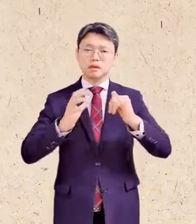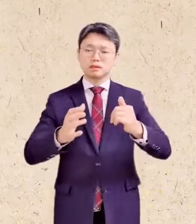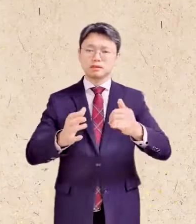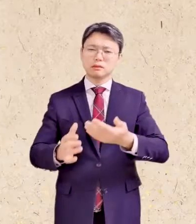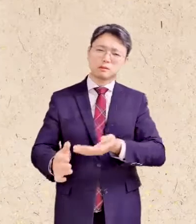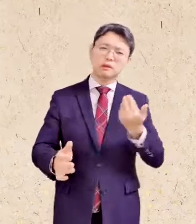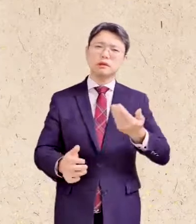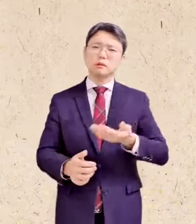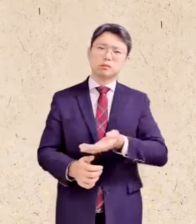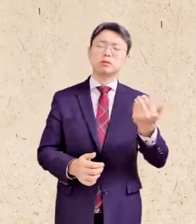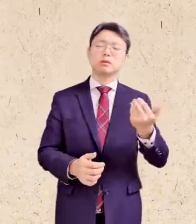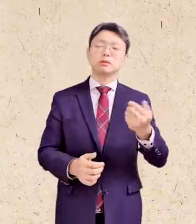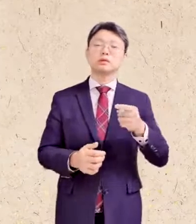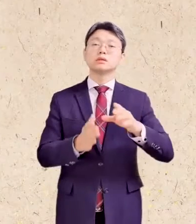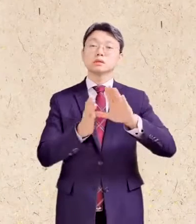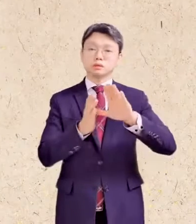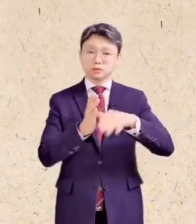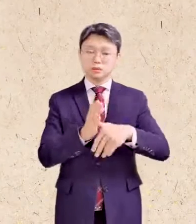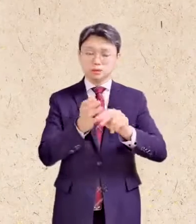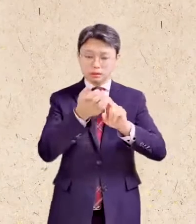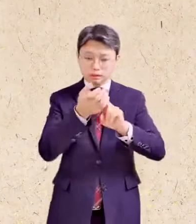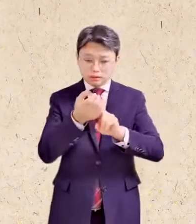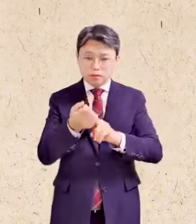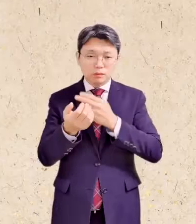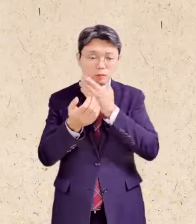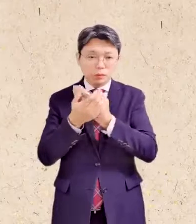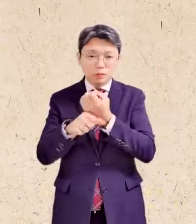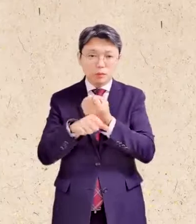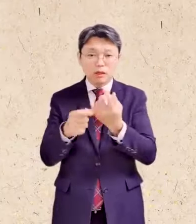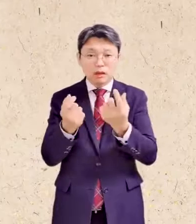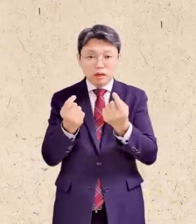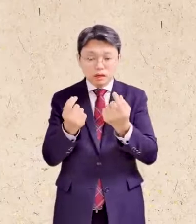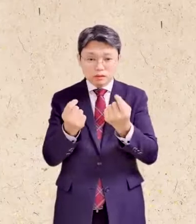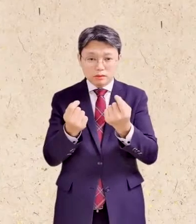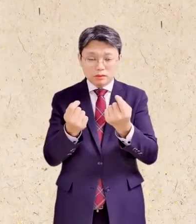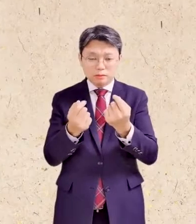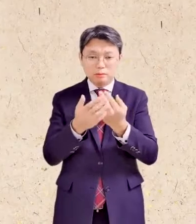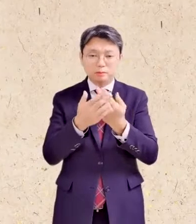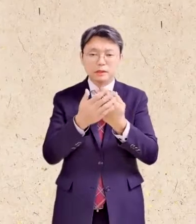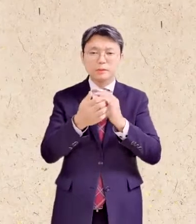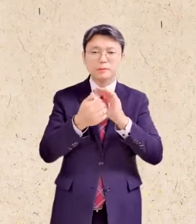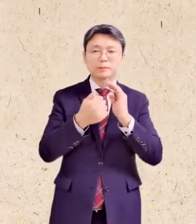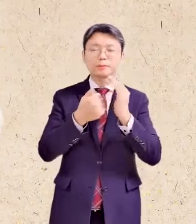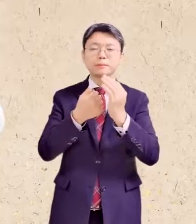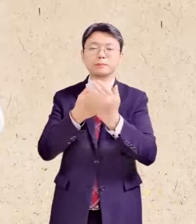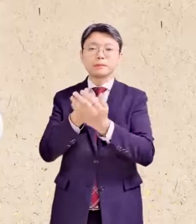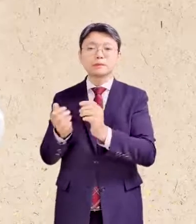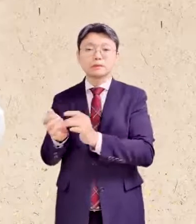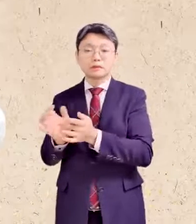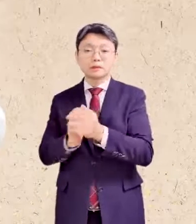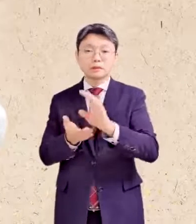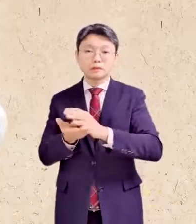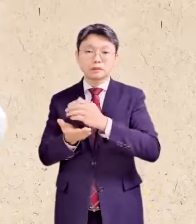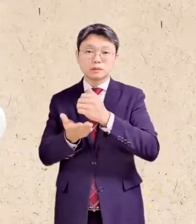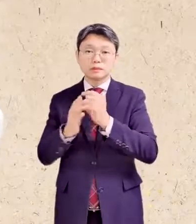세상으로 회유합니다. 이럴 때일수록 감추어진 보배와 같이 베일에 가려져 있는